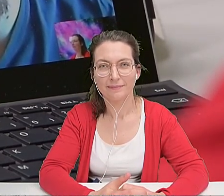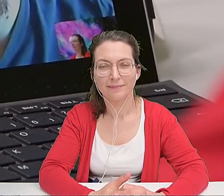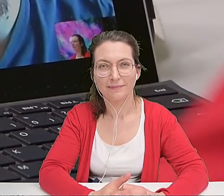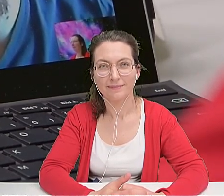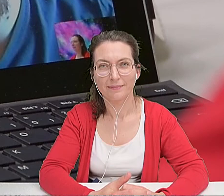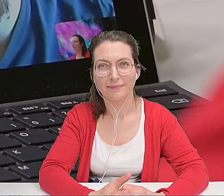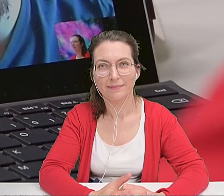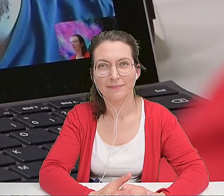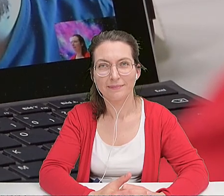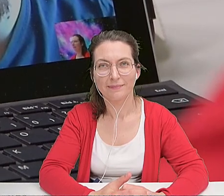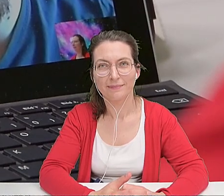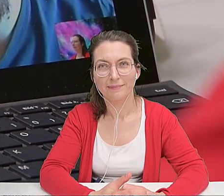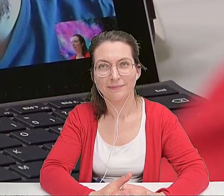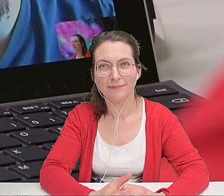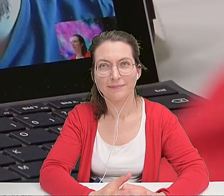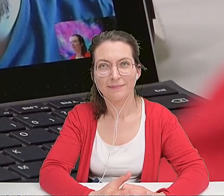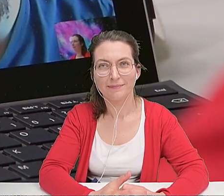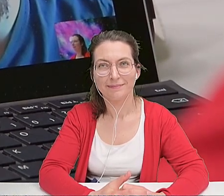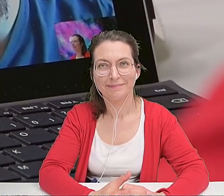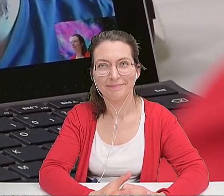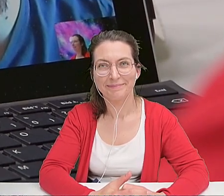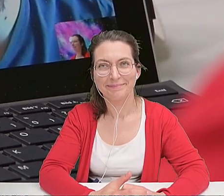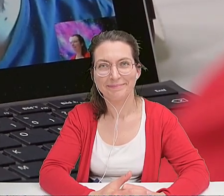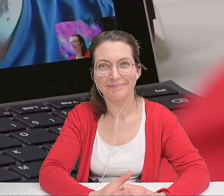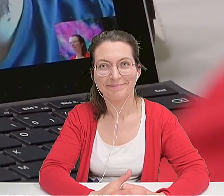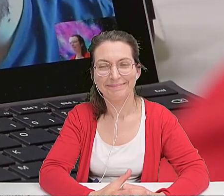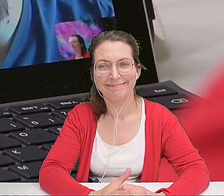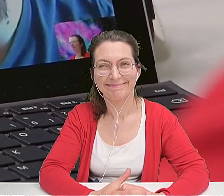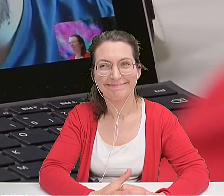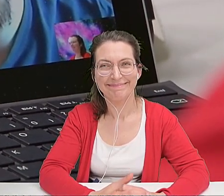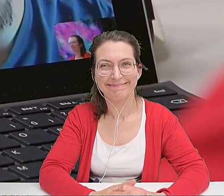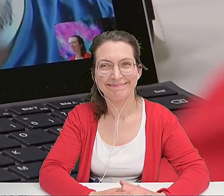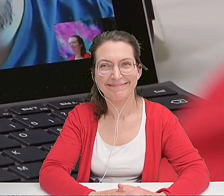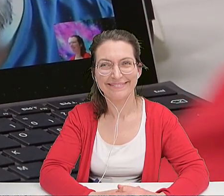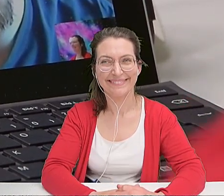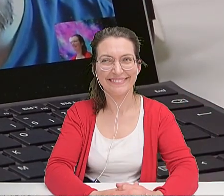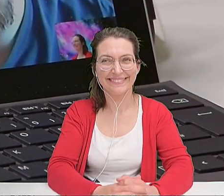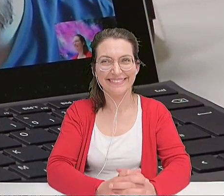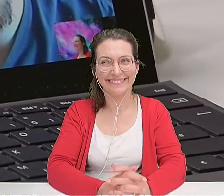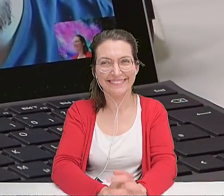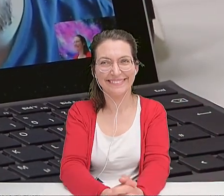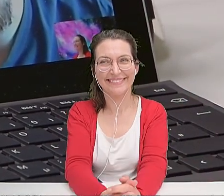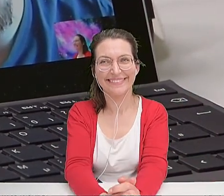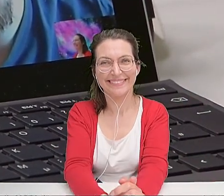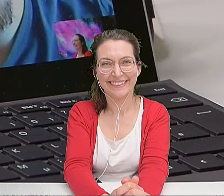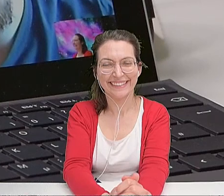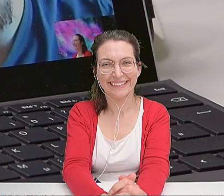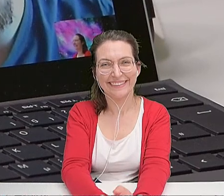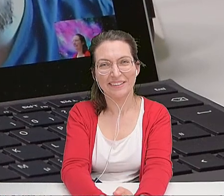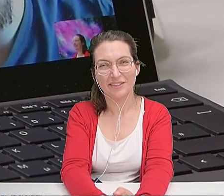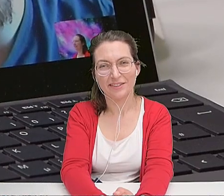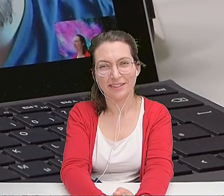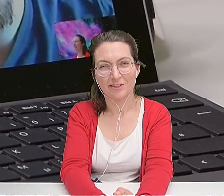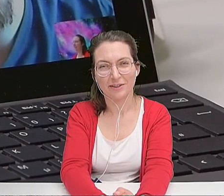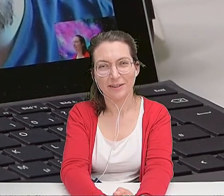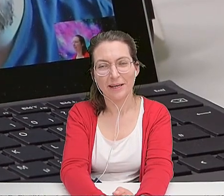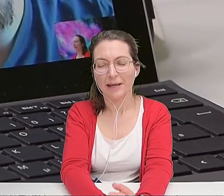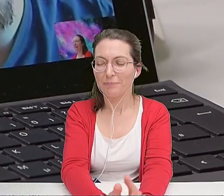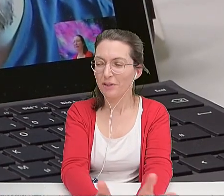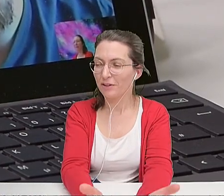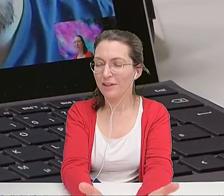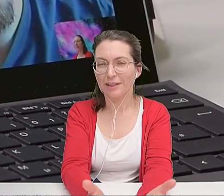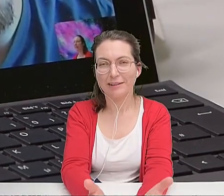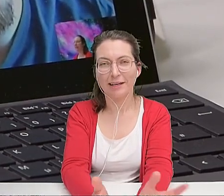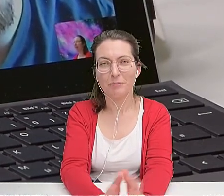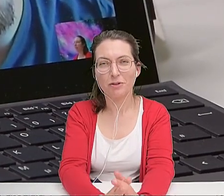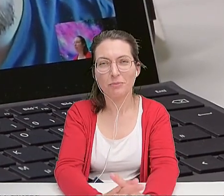wichtig. Und das, zumindest ein Biber oder auch den Jugendwettbewerb, das kann meines Erachtens wirklich jeder machen. Dafür bieten wir das an. Das ist ganz toll. Habt